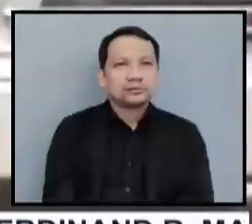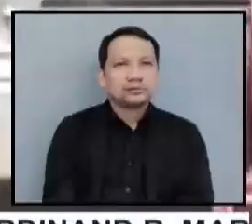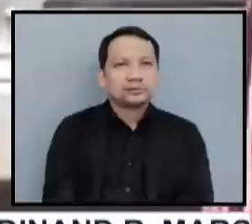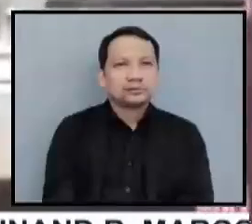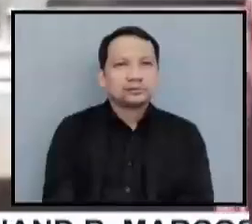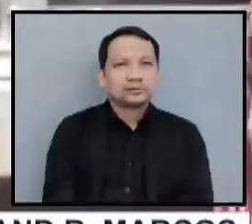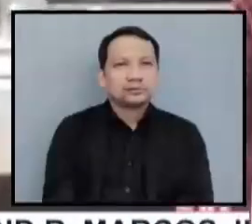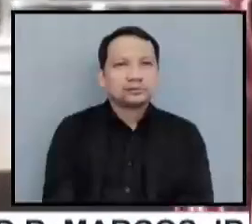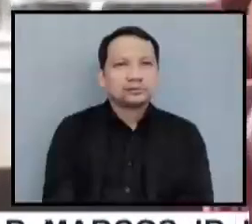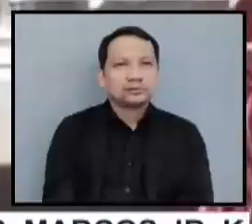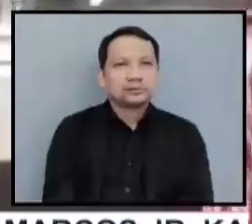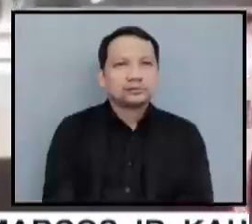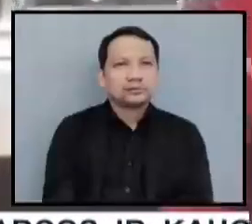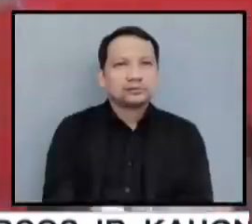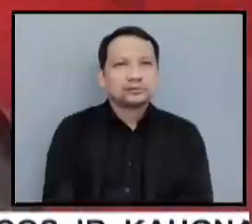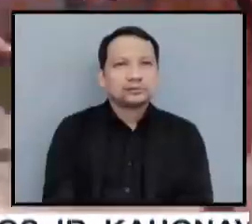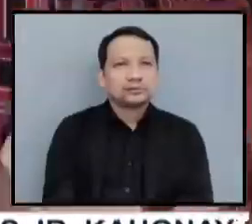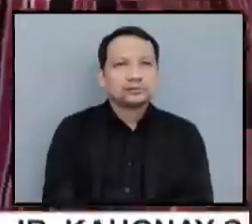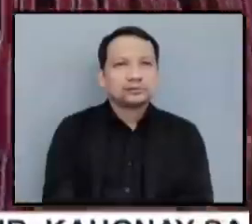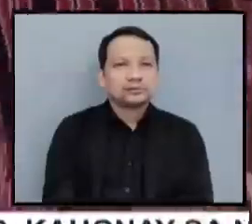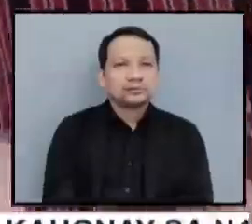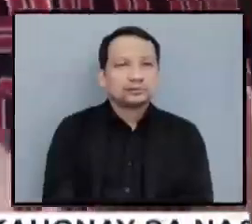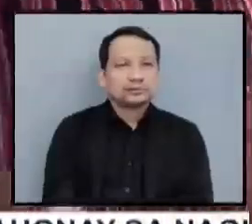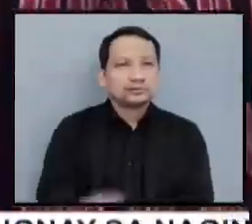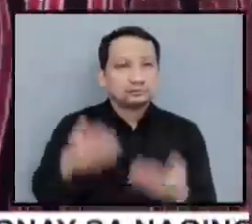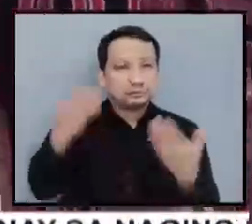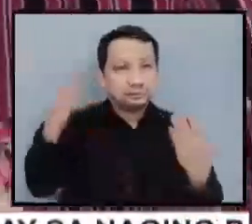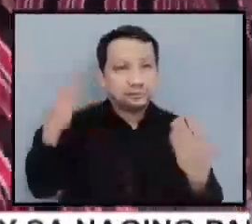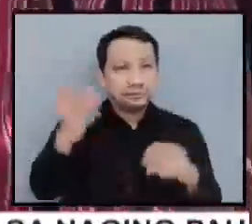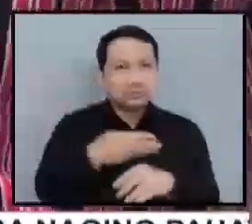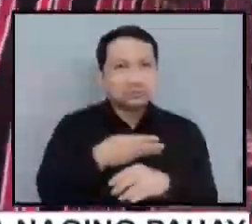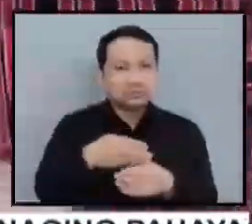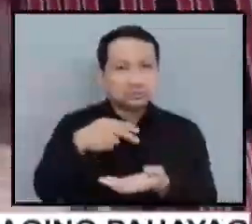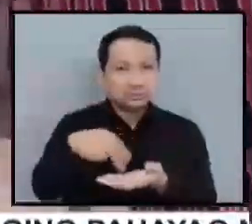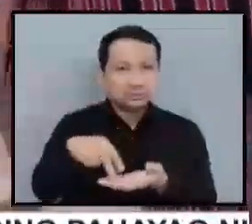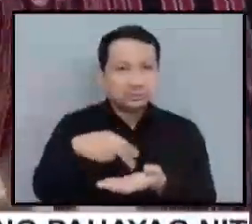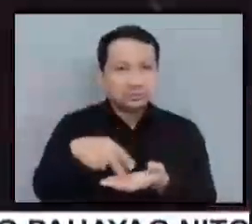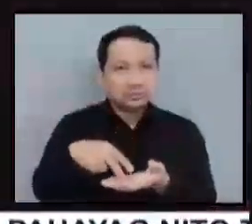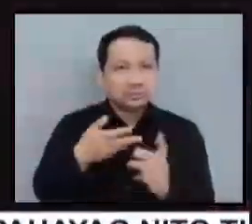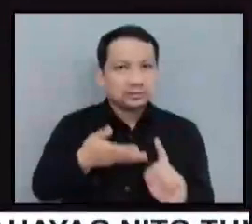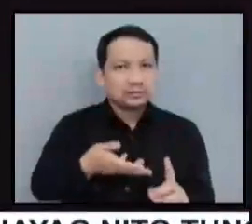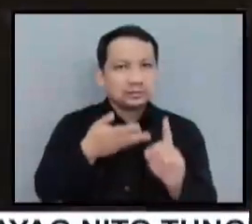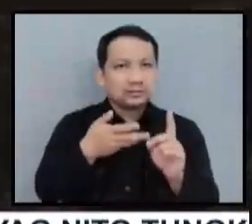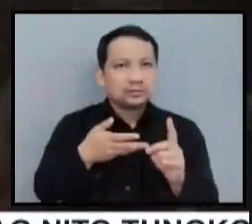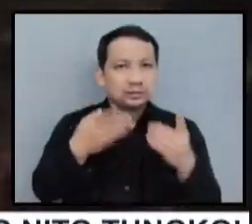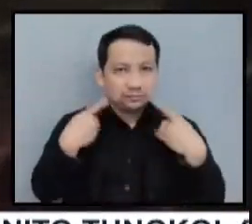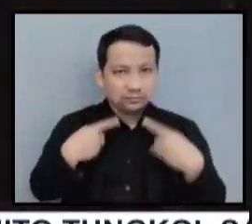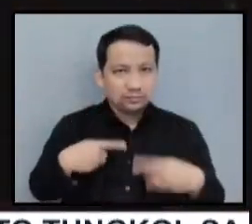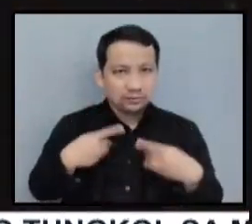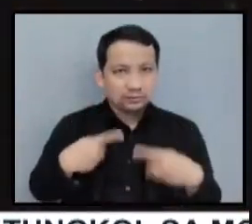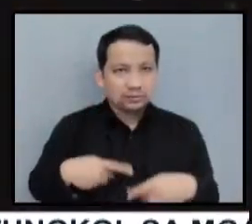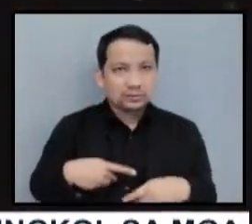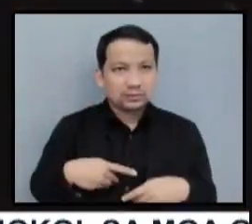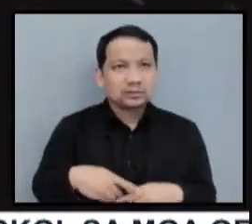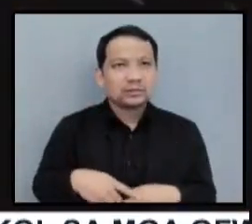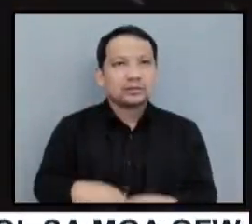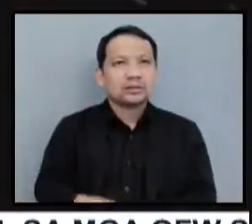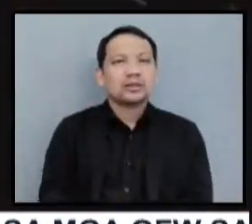Tanyag ang Cordillera hindi lamang sa musika, sayaw at mga katutubong kasuotan.